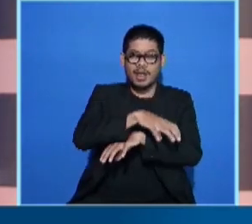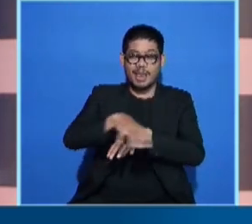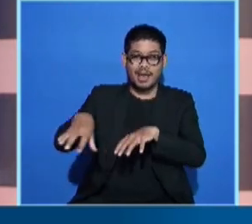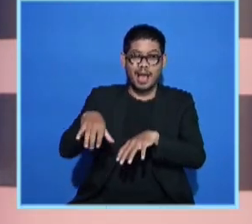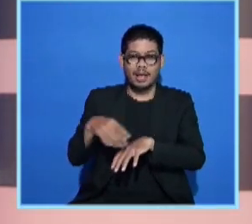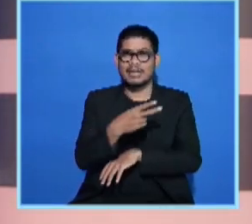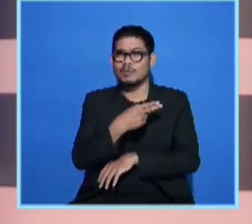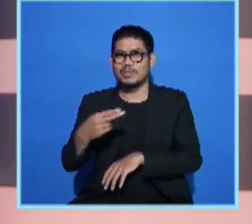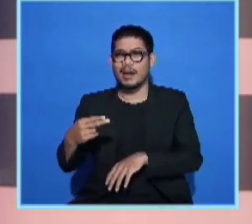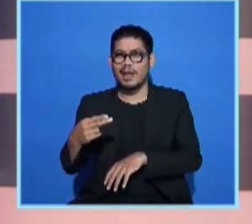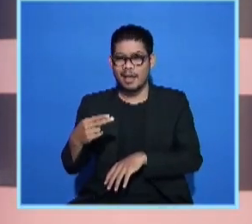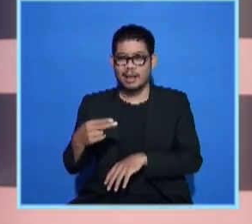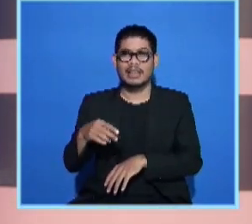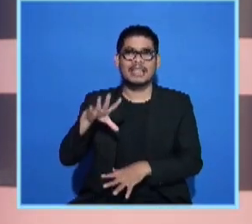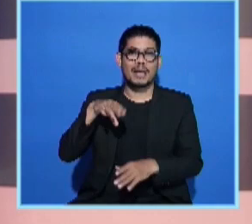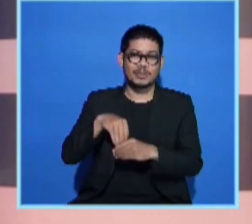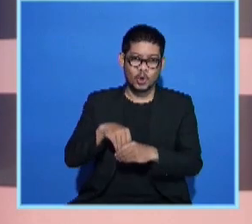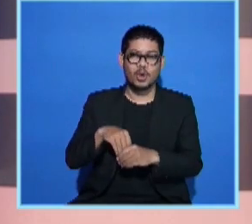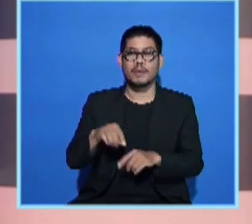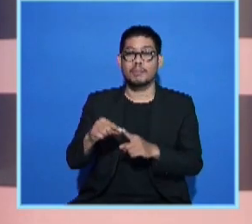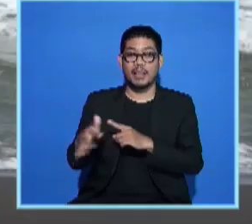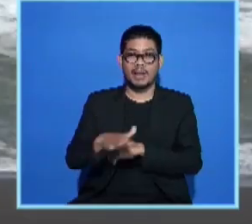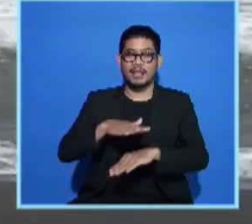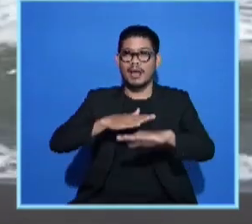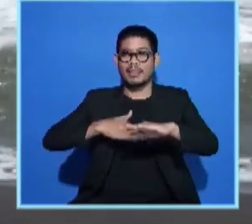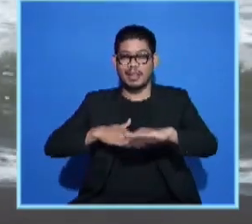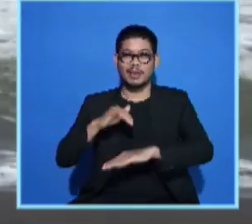salah satunya di perairan Pantai Selatan Yogyakarta